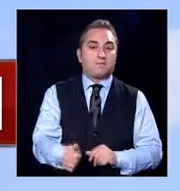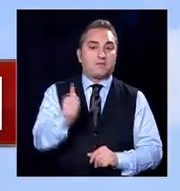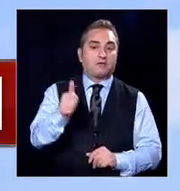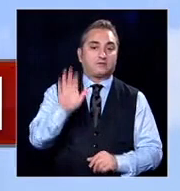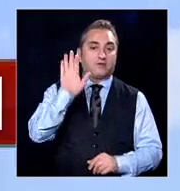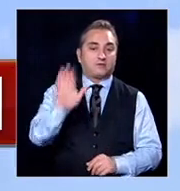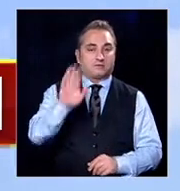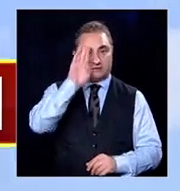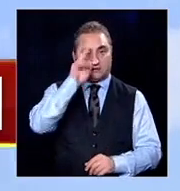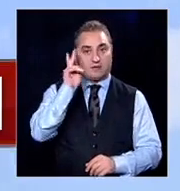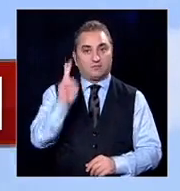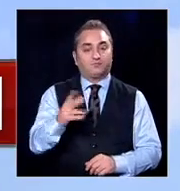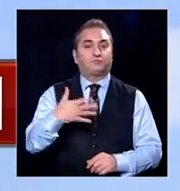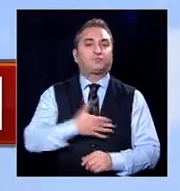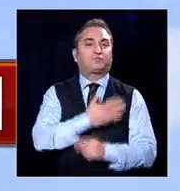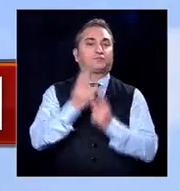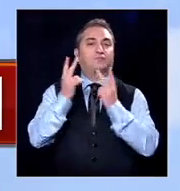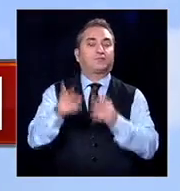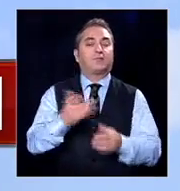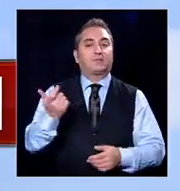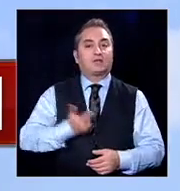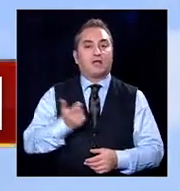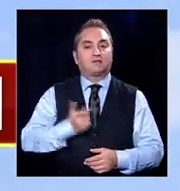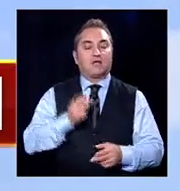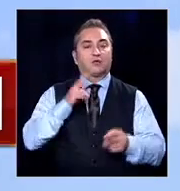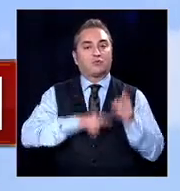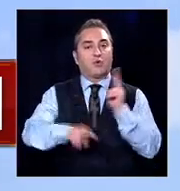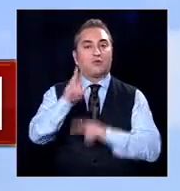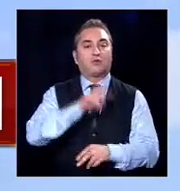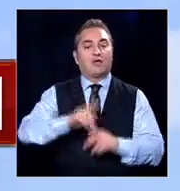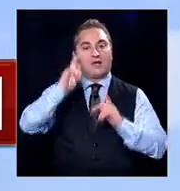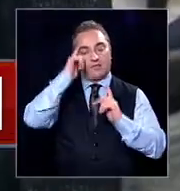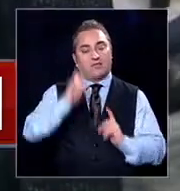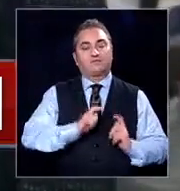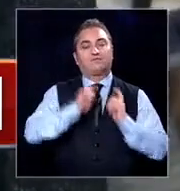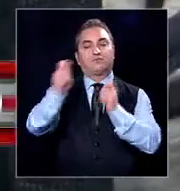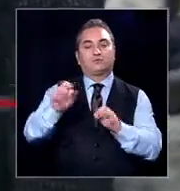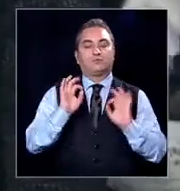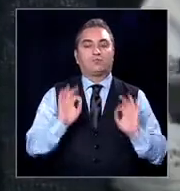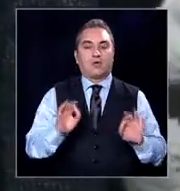gerekli yasal yollara vakit geçirmeden başvuracaktır.